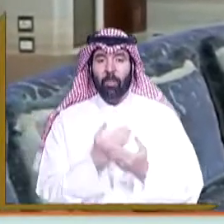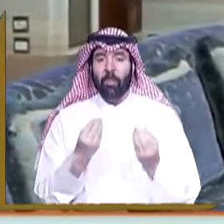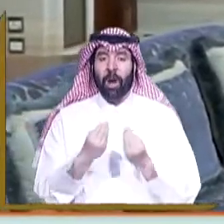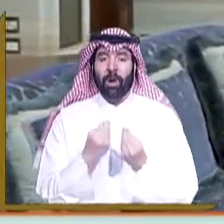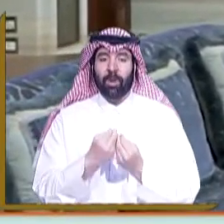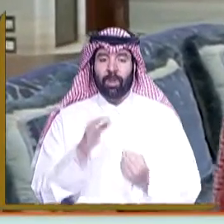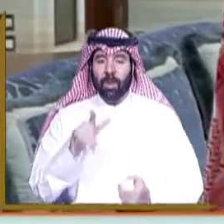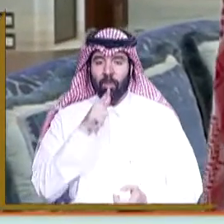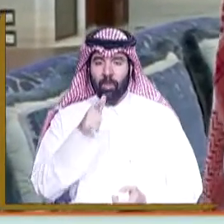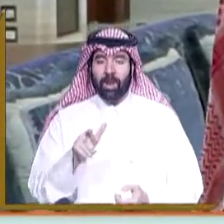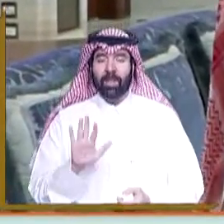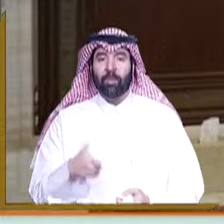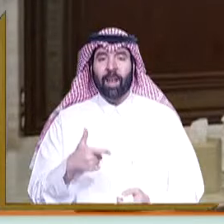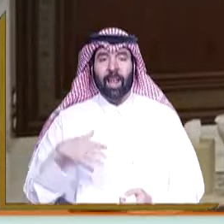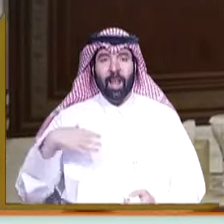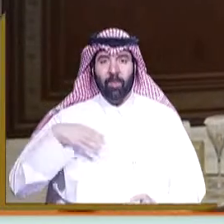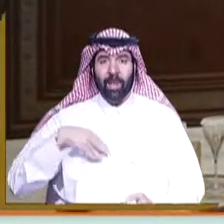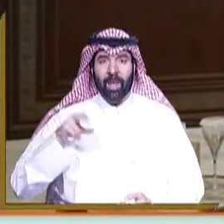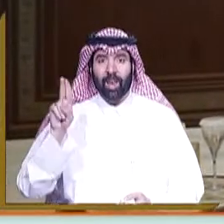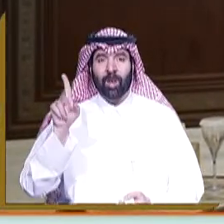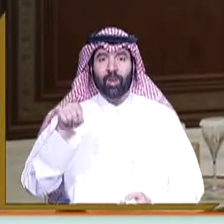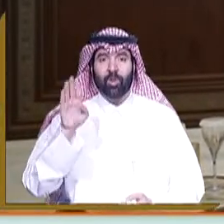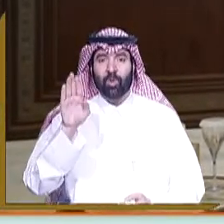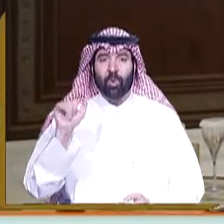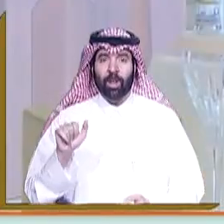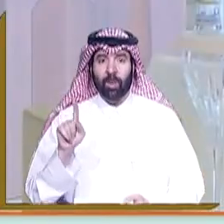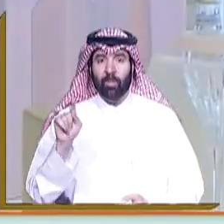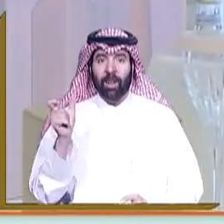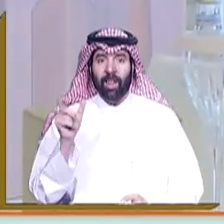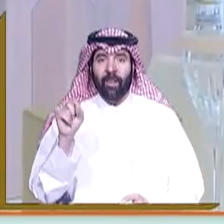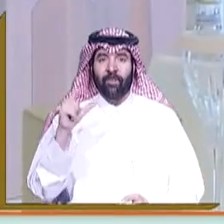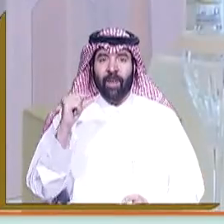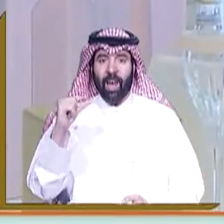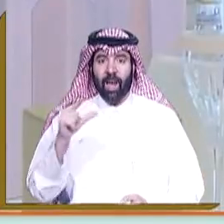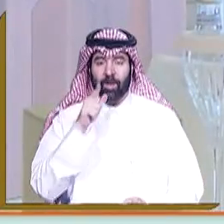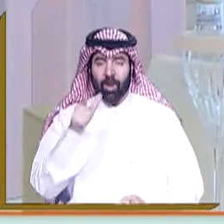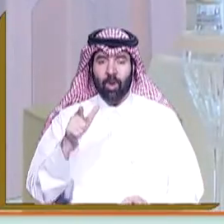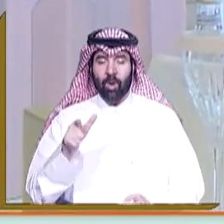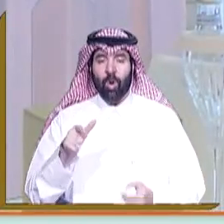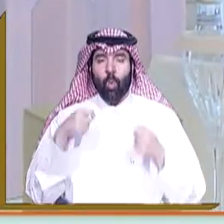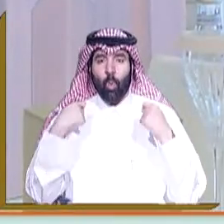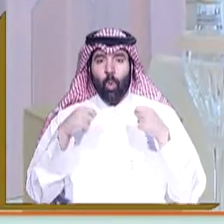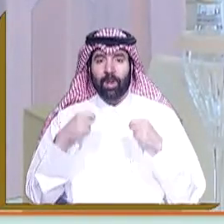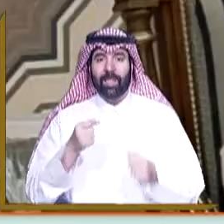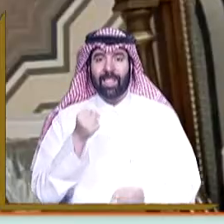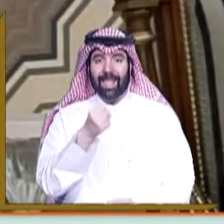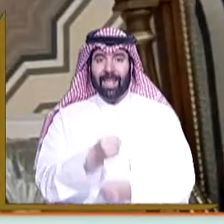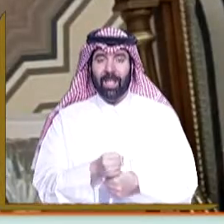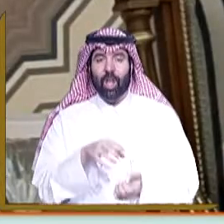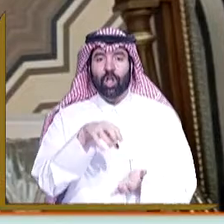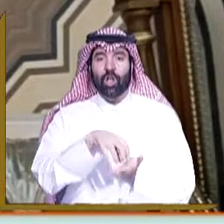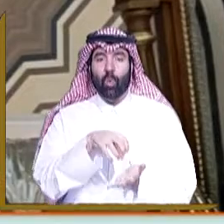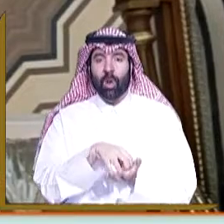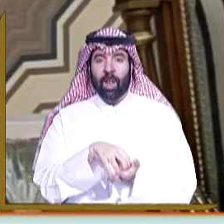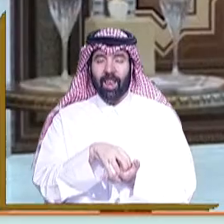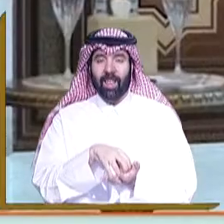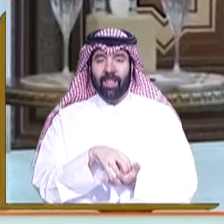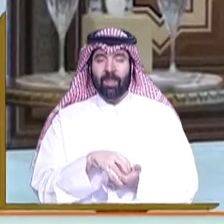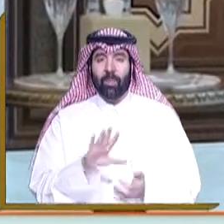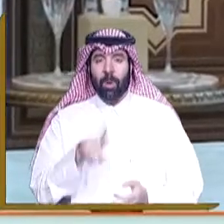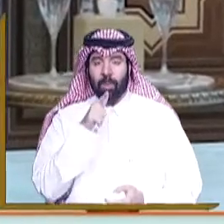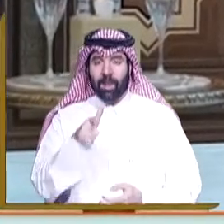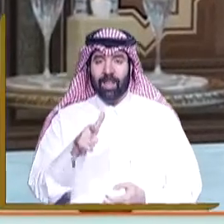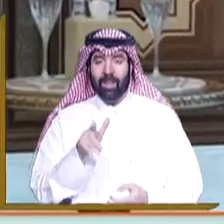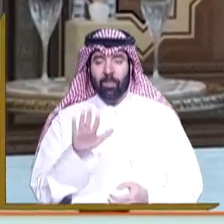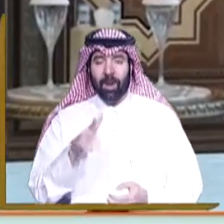مع صاحب السمو الملكي الأمير التركي بن محمد بن فهد وزير الدولة عضو مجلس الوزراء. ونقل الأمير التركي بن